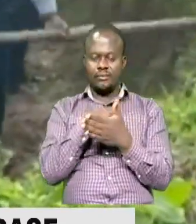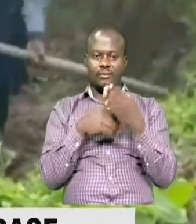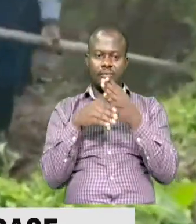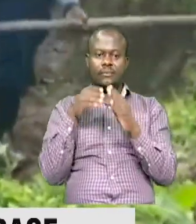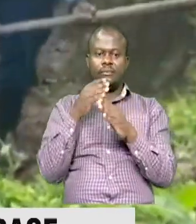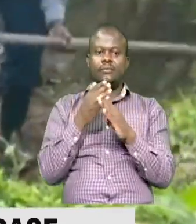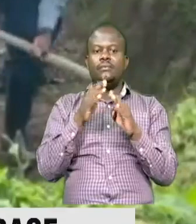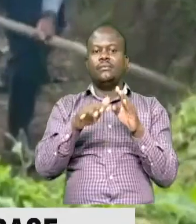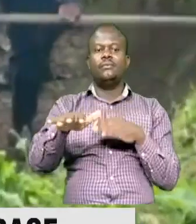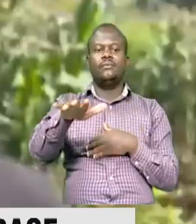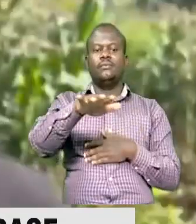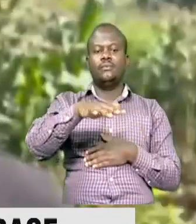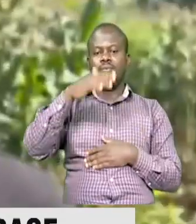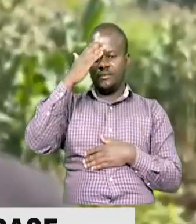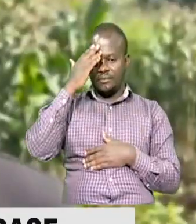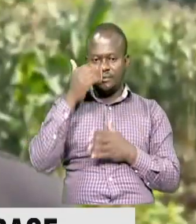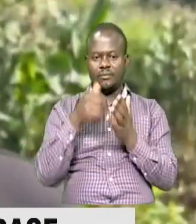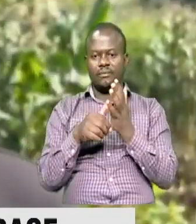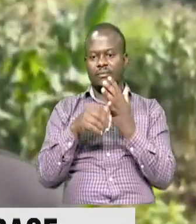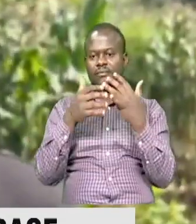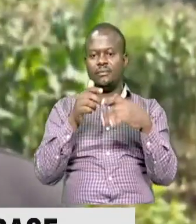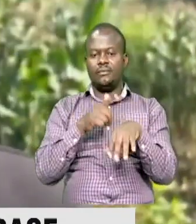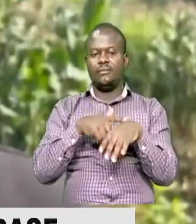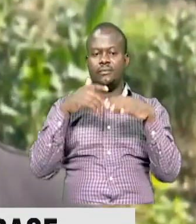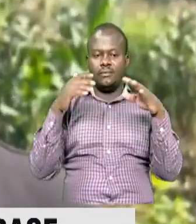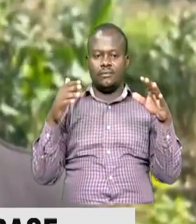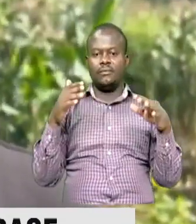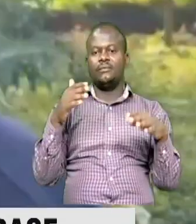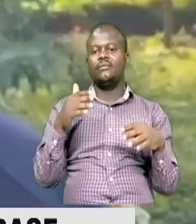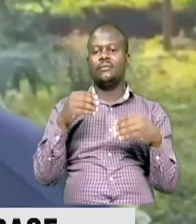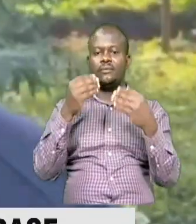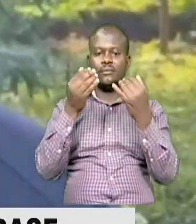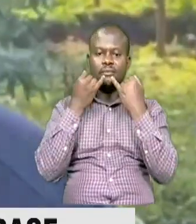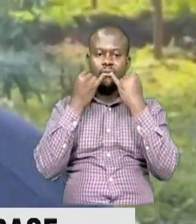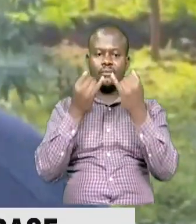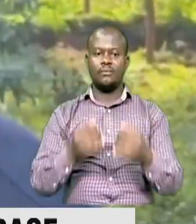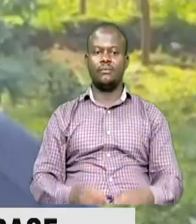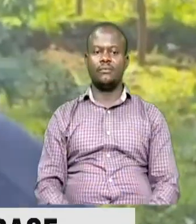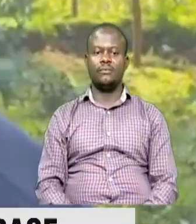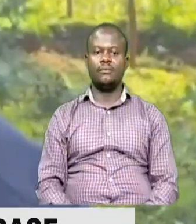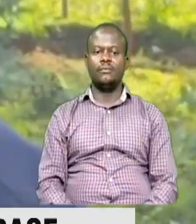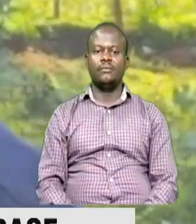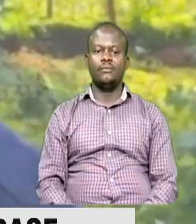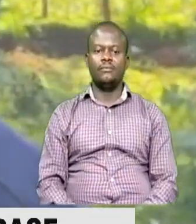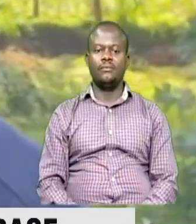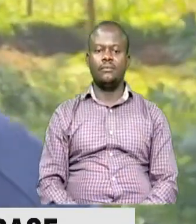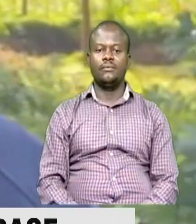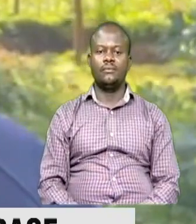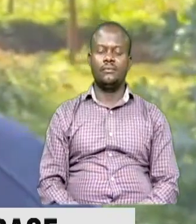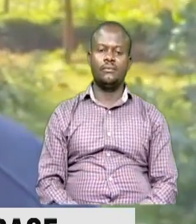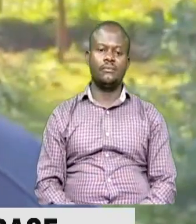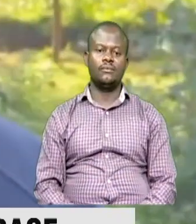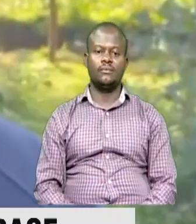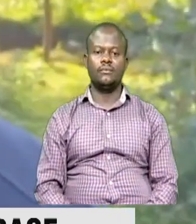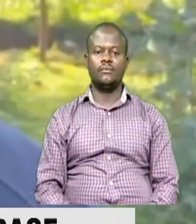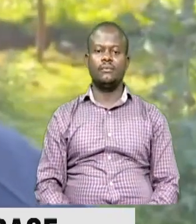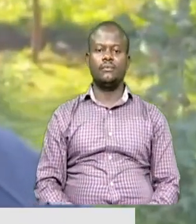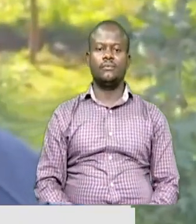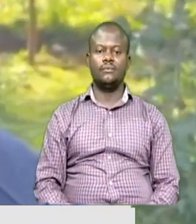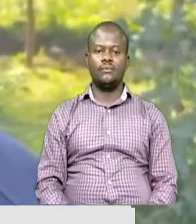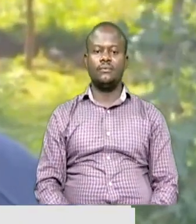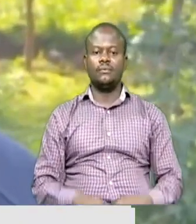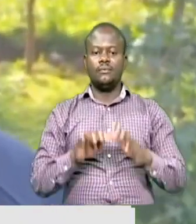uyu munsi, kuko ari ikibazo bamaze igihe bagenda bagezwaho. Mu kwirinda kujugunyamo ibintu by'imyenda mwabonye